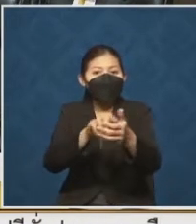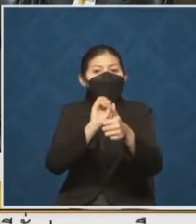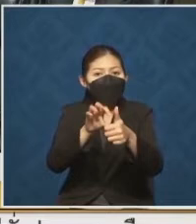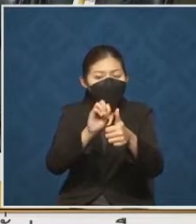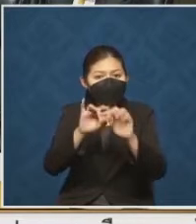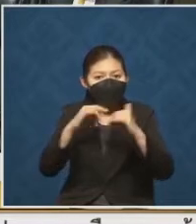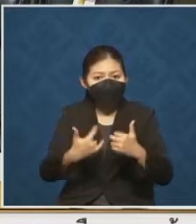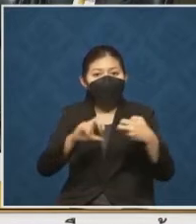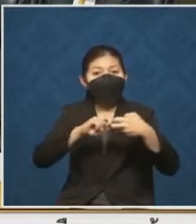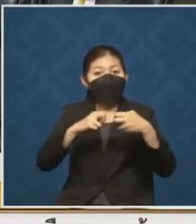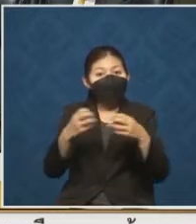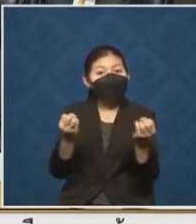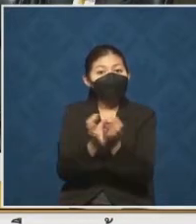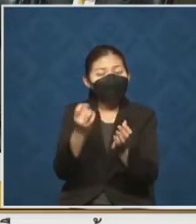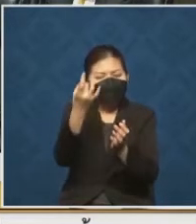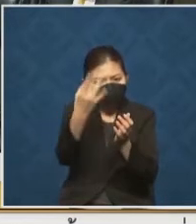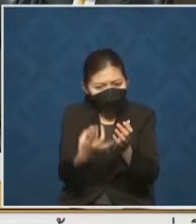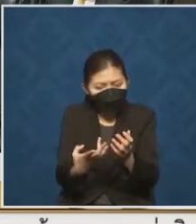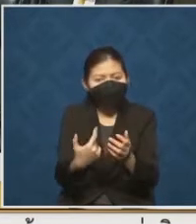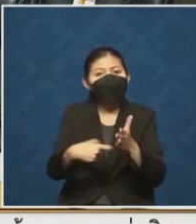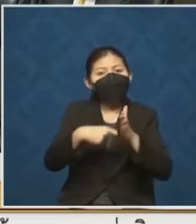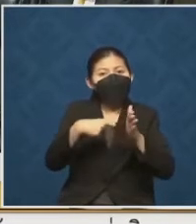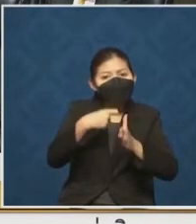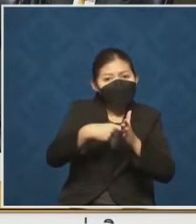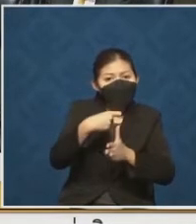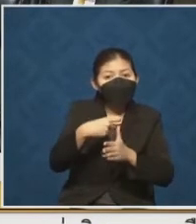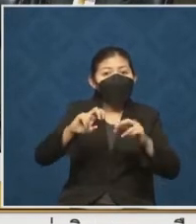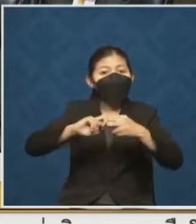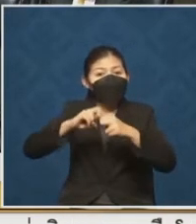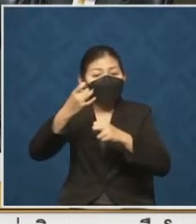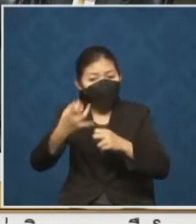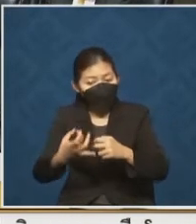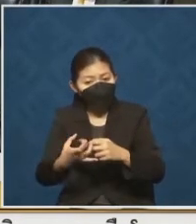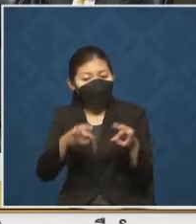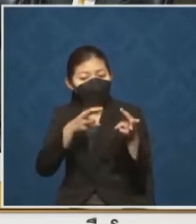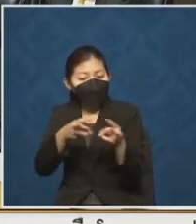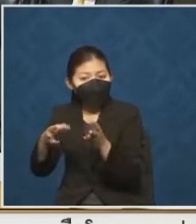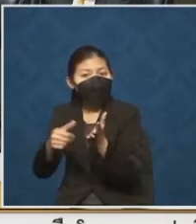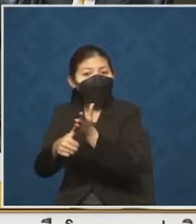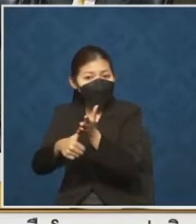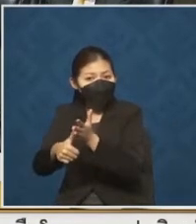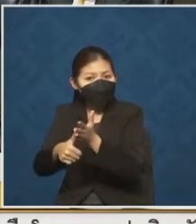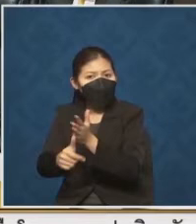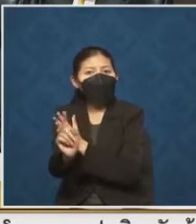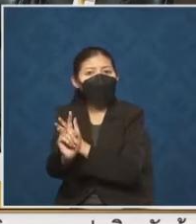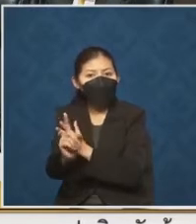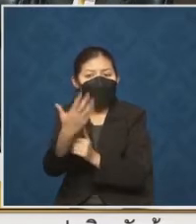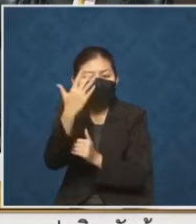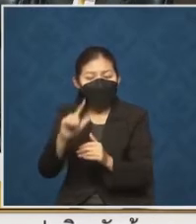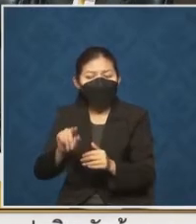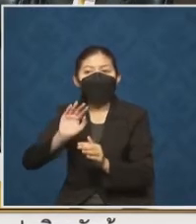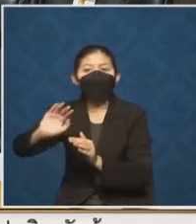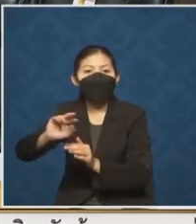ไรแต่มันก็มีความจำเป็นครับที่ผมจะต้องเสนอแนะโดยบอกว่าสภาพปัญหาคืออะไร